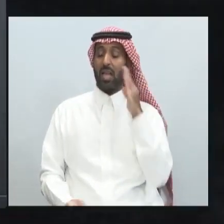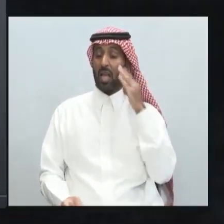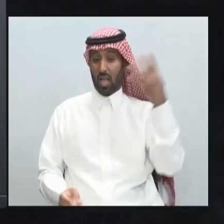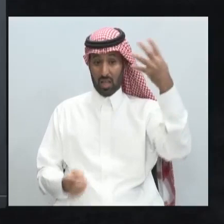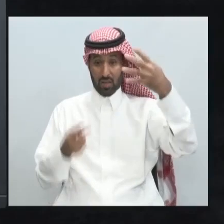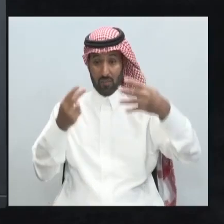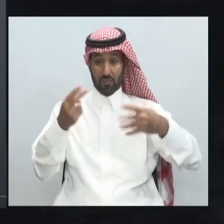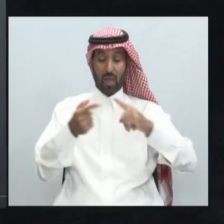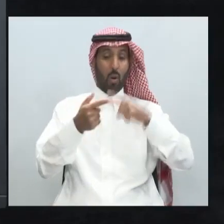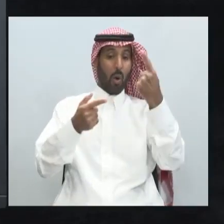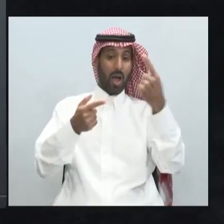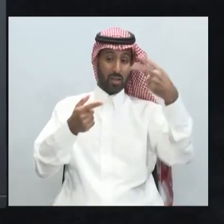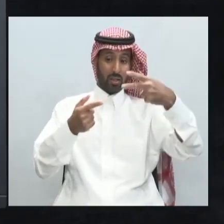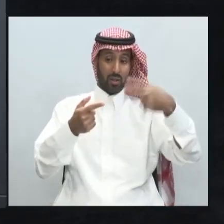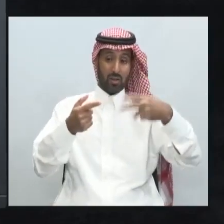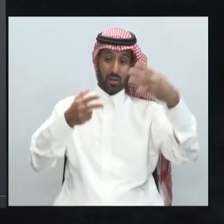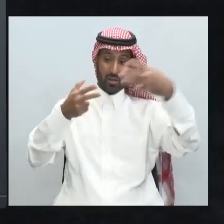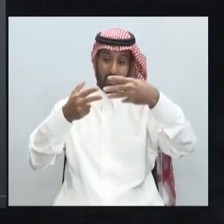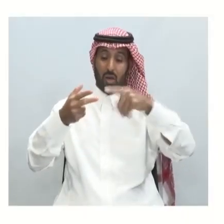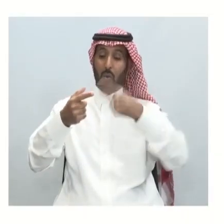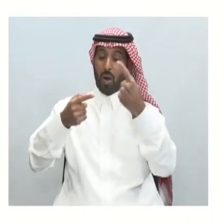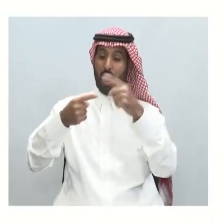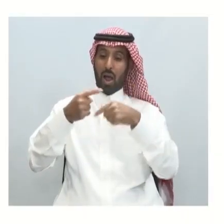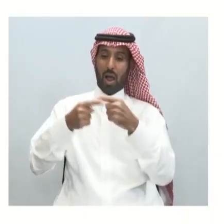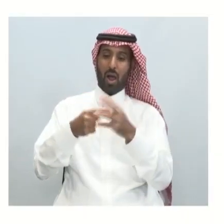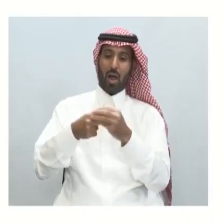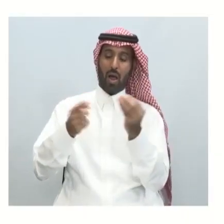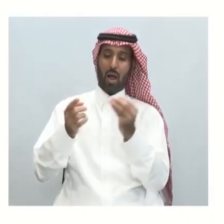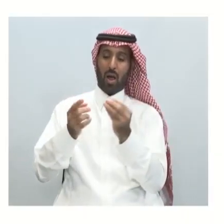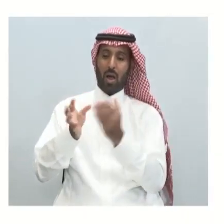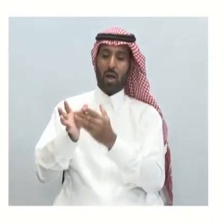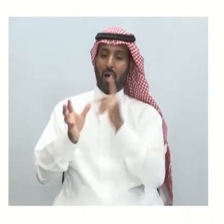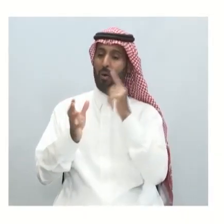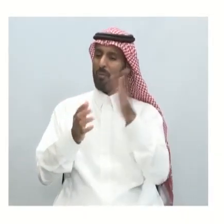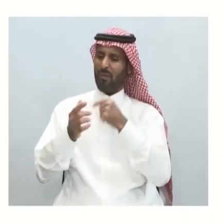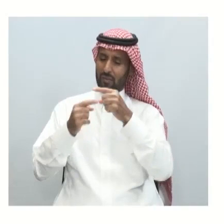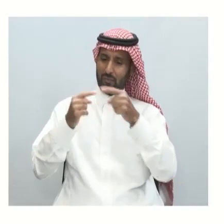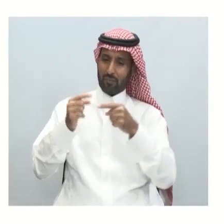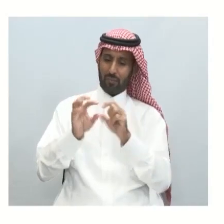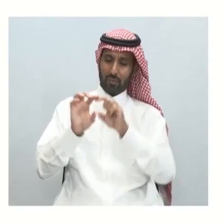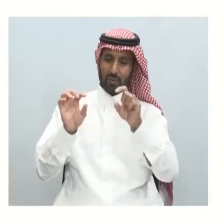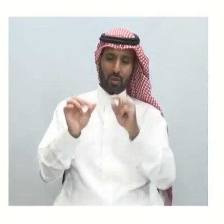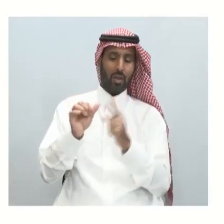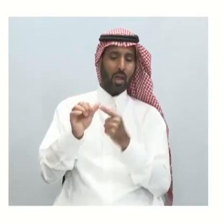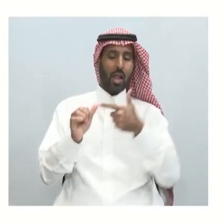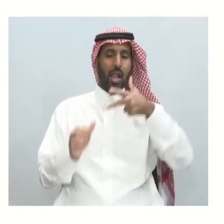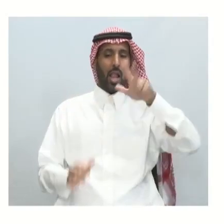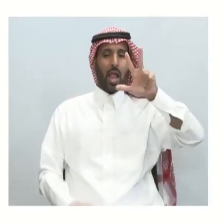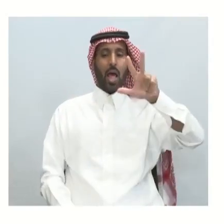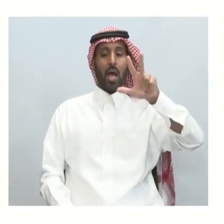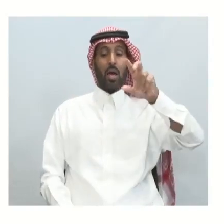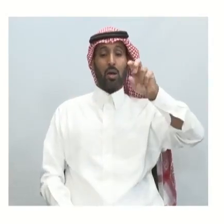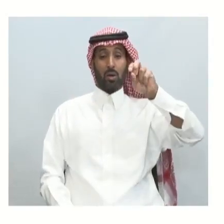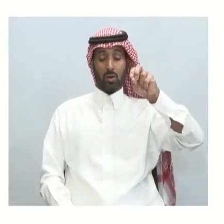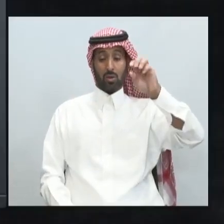انواع الروابط التساهميه نوعين روابط تساهميه قطبيه وروابط تساهميه غير قطبيه ما هي الروابط التساهميه